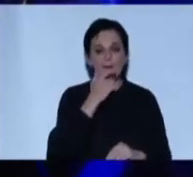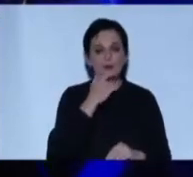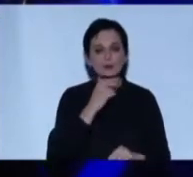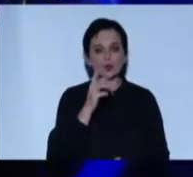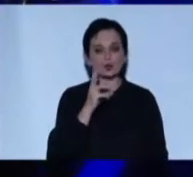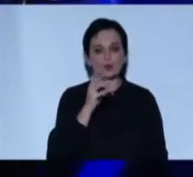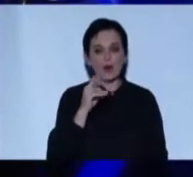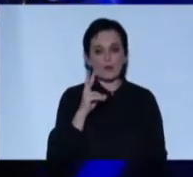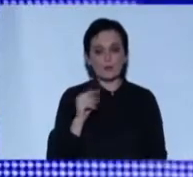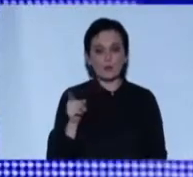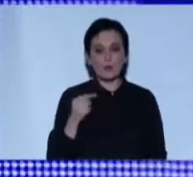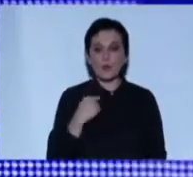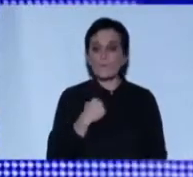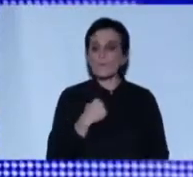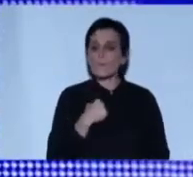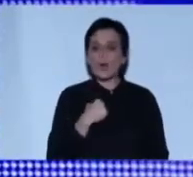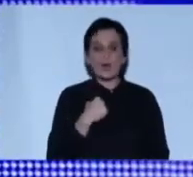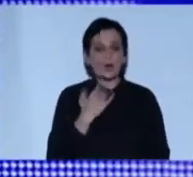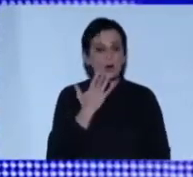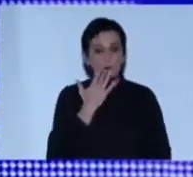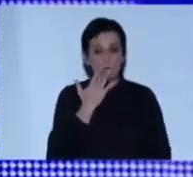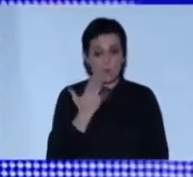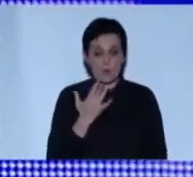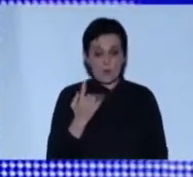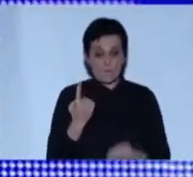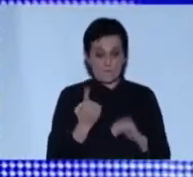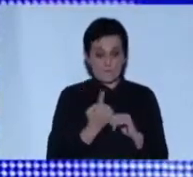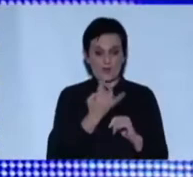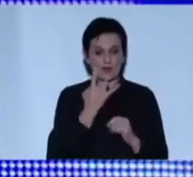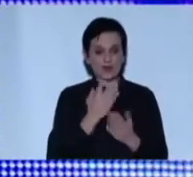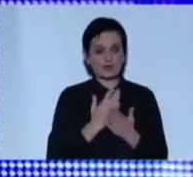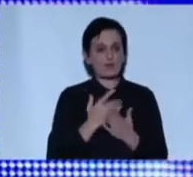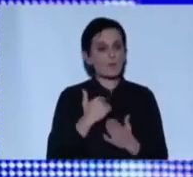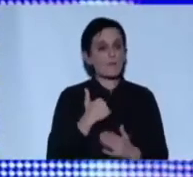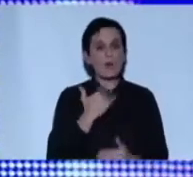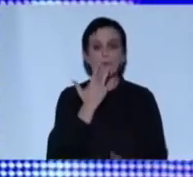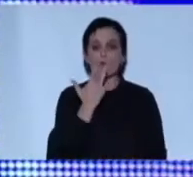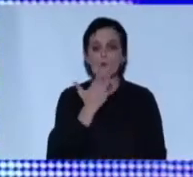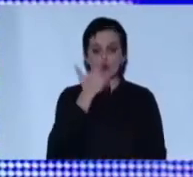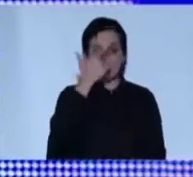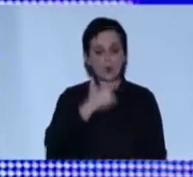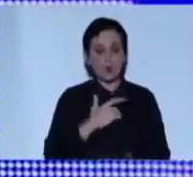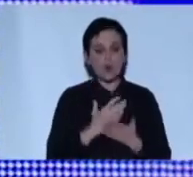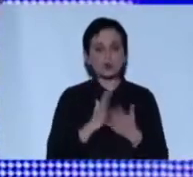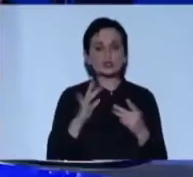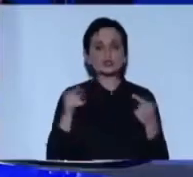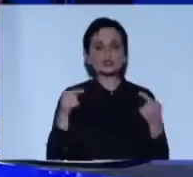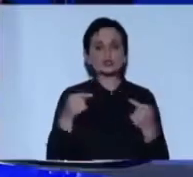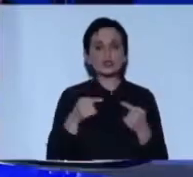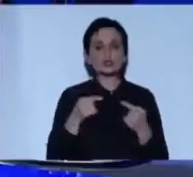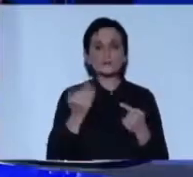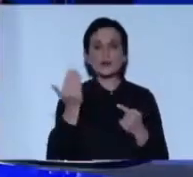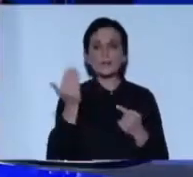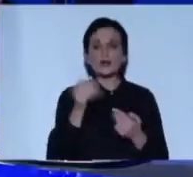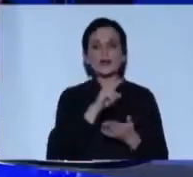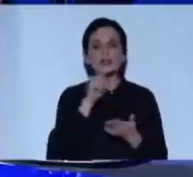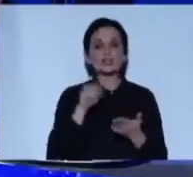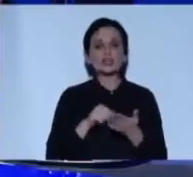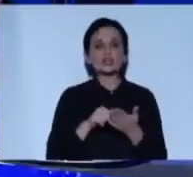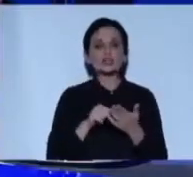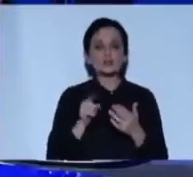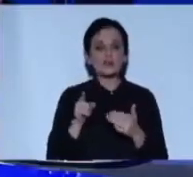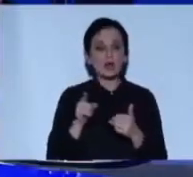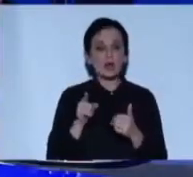მამუკას. მე პოლიტიკაში პირველად ვარ, ანუ არ ვიყავი პოლიტიკოსი და შესაბამისად კითხვა მაქვს თქვენთან როგორც პოლიტიკოსთან,